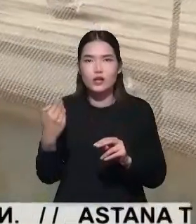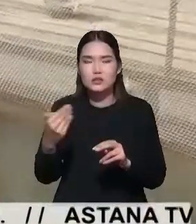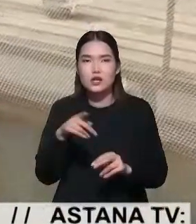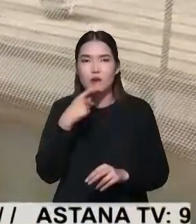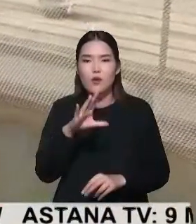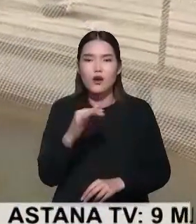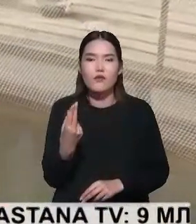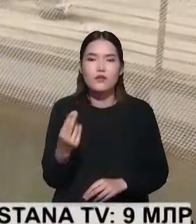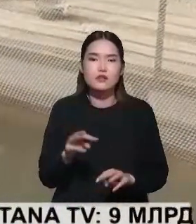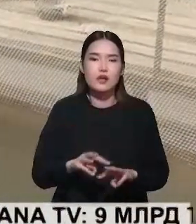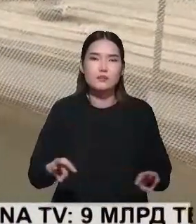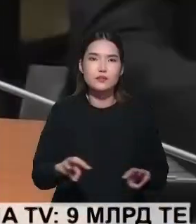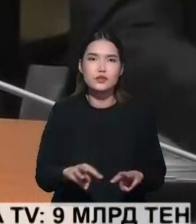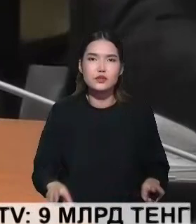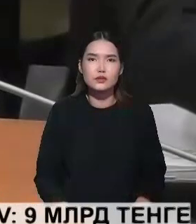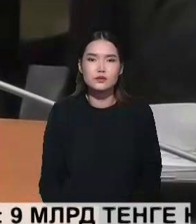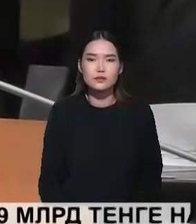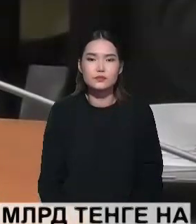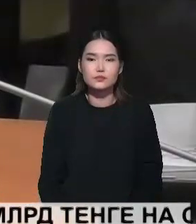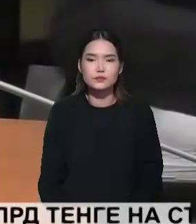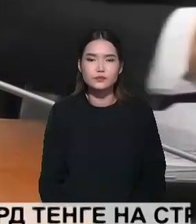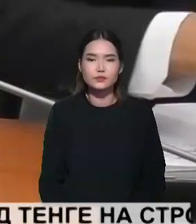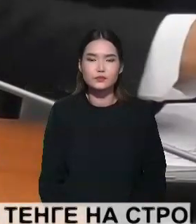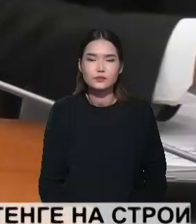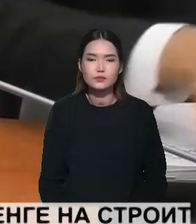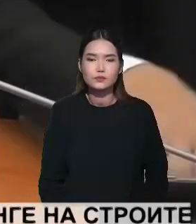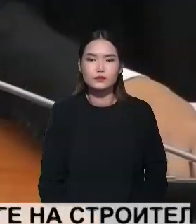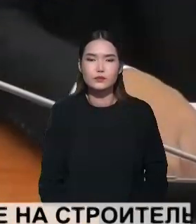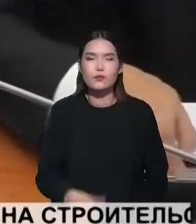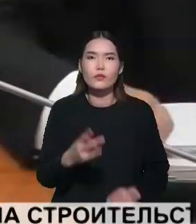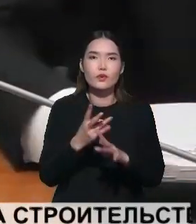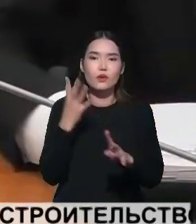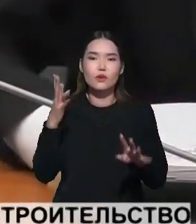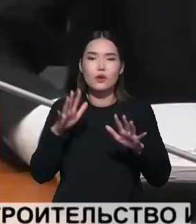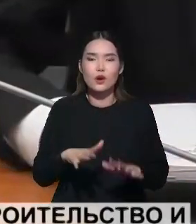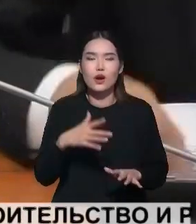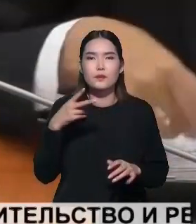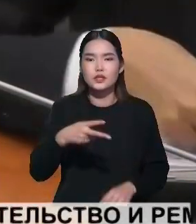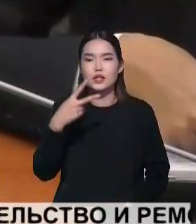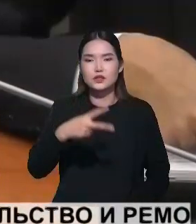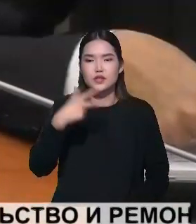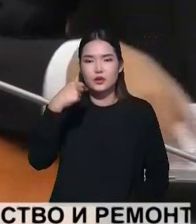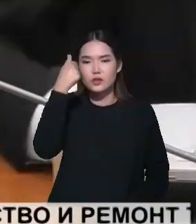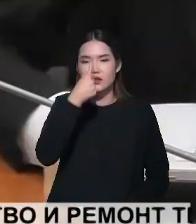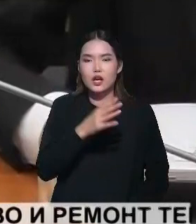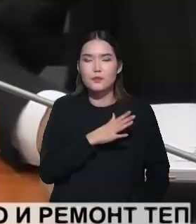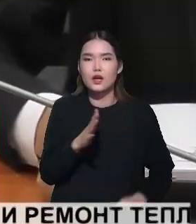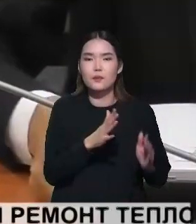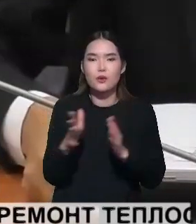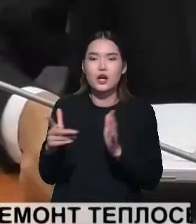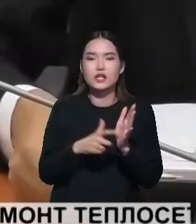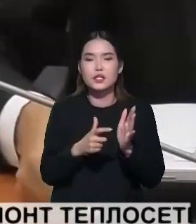отметил вице-министр. При создании комитета рыбного хозяйства в 2003 году было порядка 700